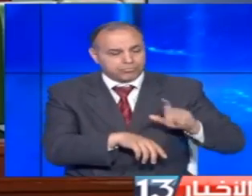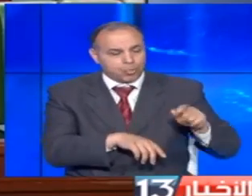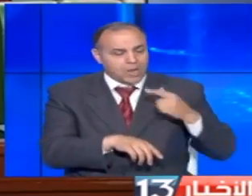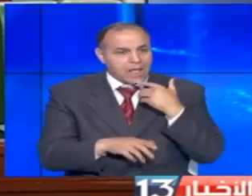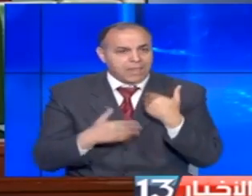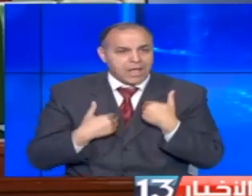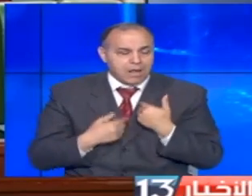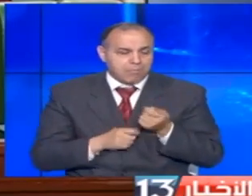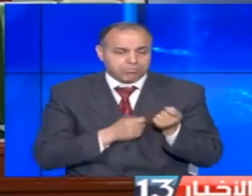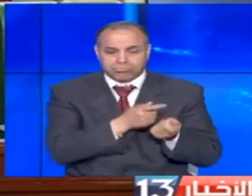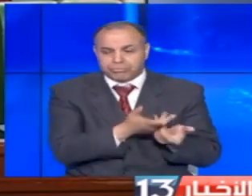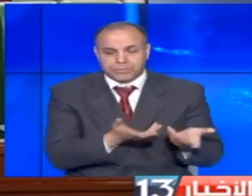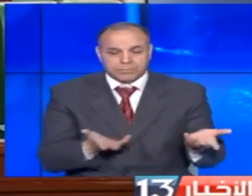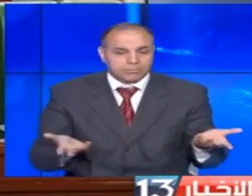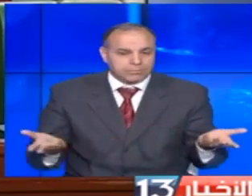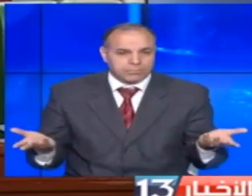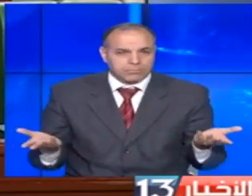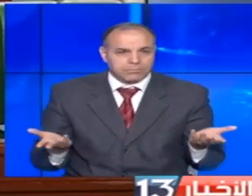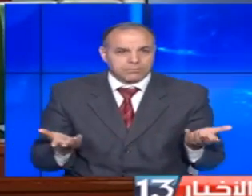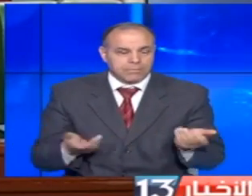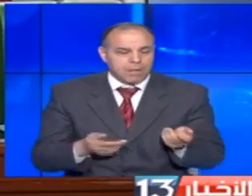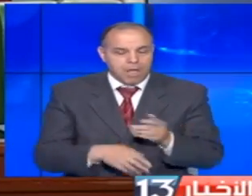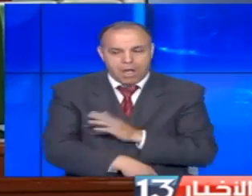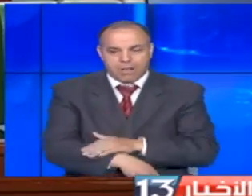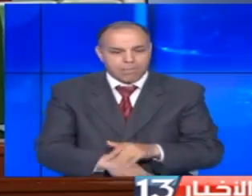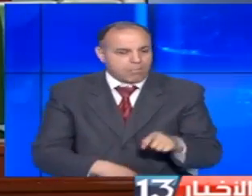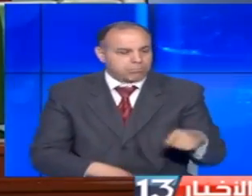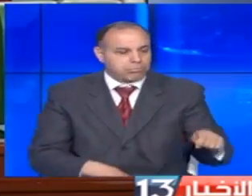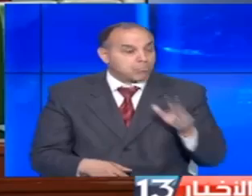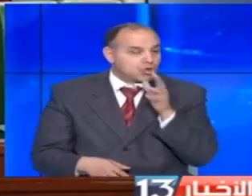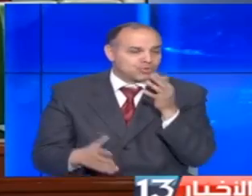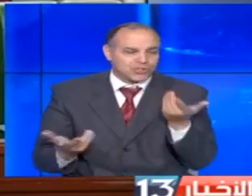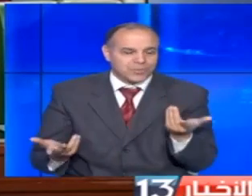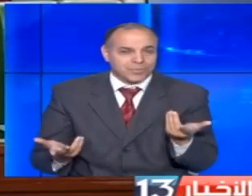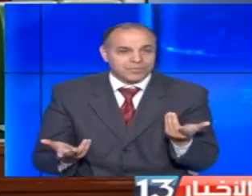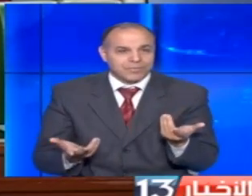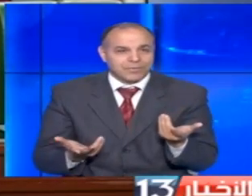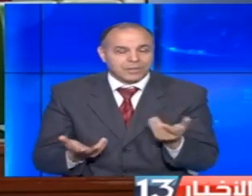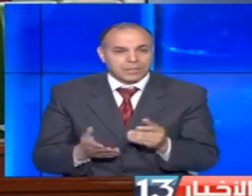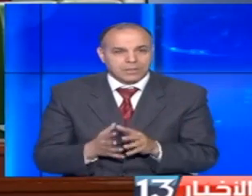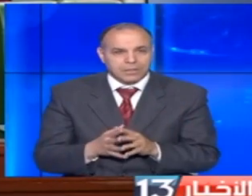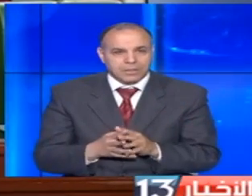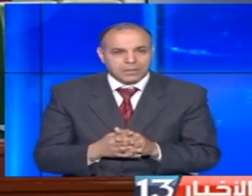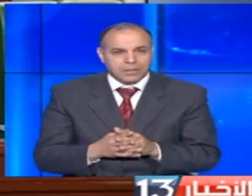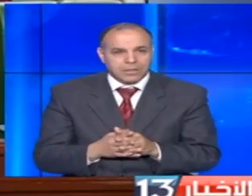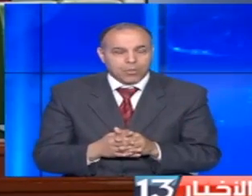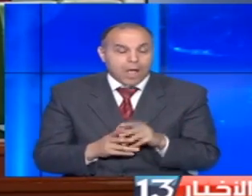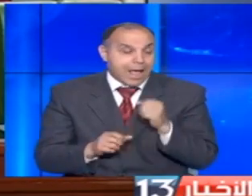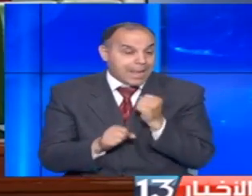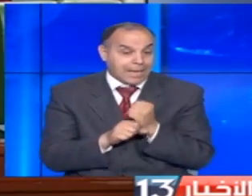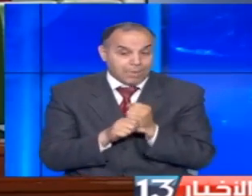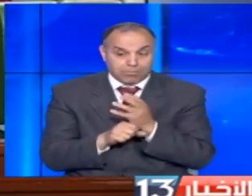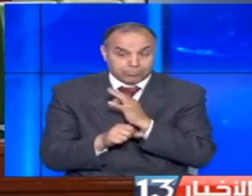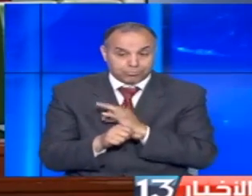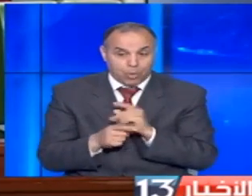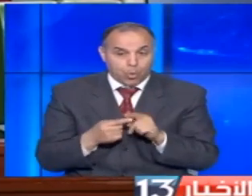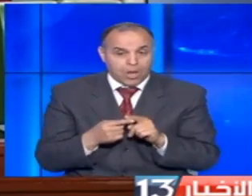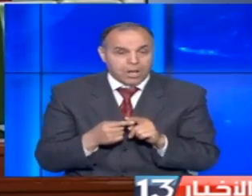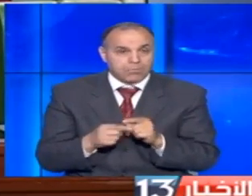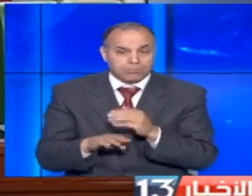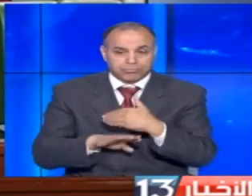نحنا باش نصرفها ما نجمو ما نخلصو الاجور هي الاستثمارات اللي باش